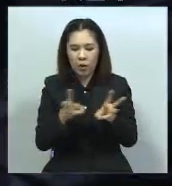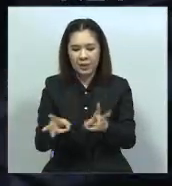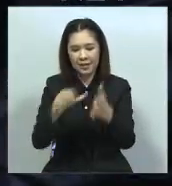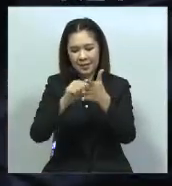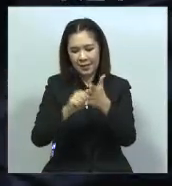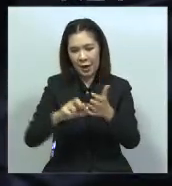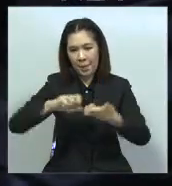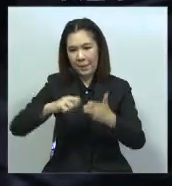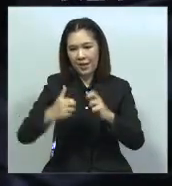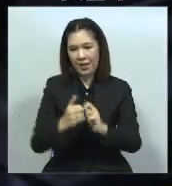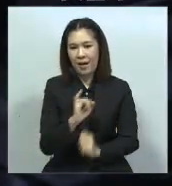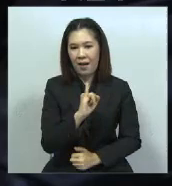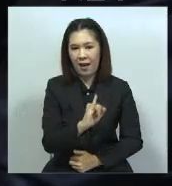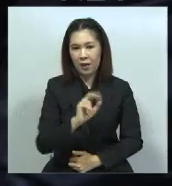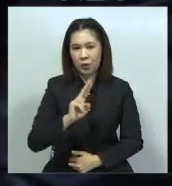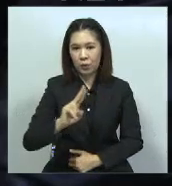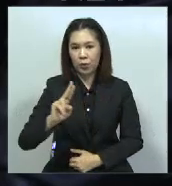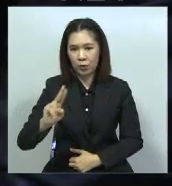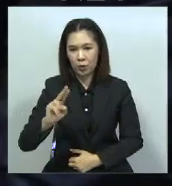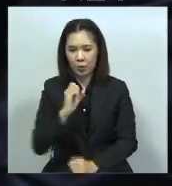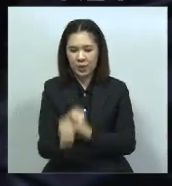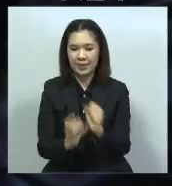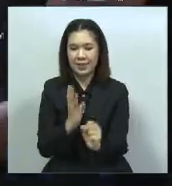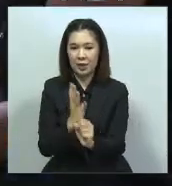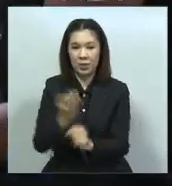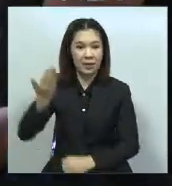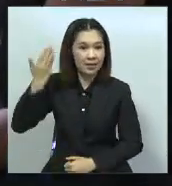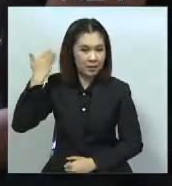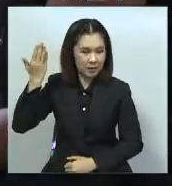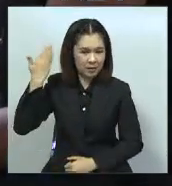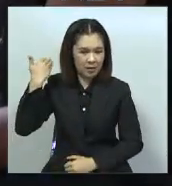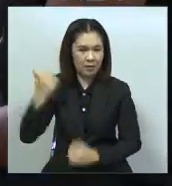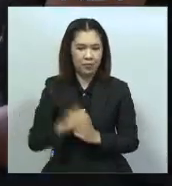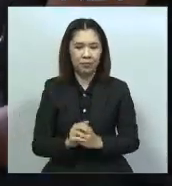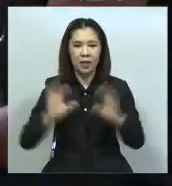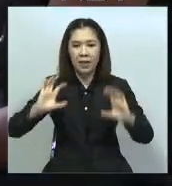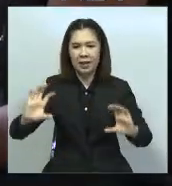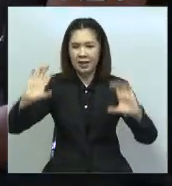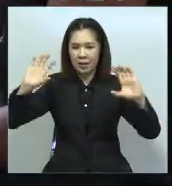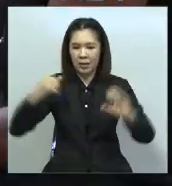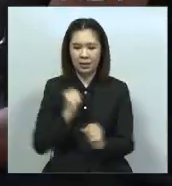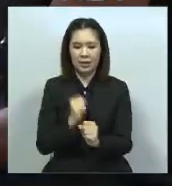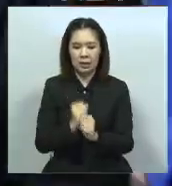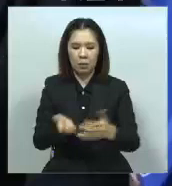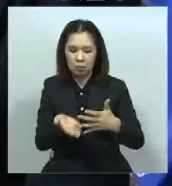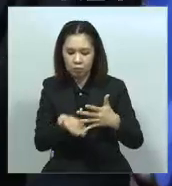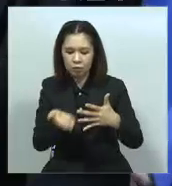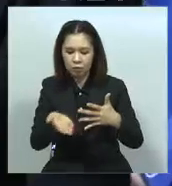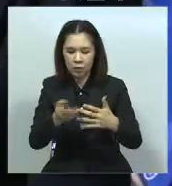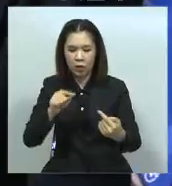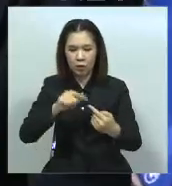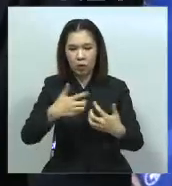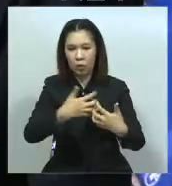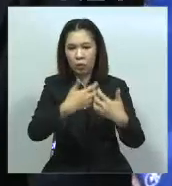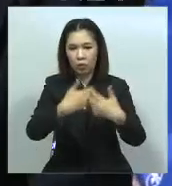ขปัญหา IUU ตลอดช่วง4ปีที่ผ่านมาของทางรัฐบาลนะครับซึ่งก็สามารถยกระดับอุตสาหกรรมการประมงของไทยทั้ง